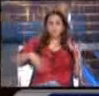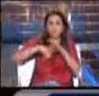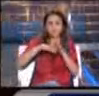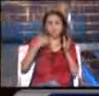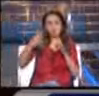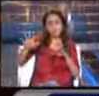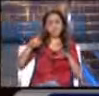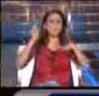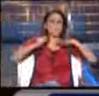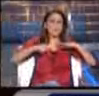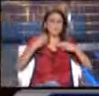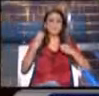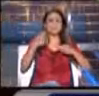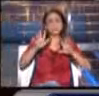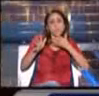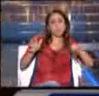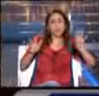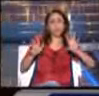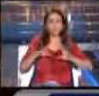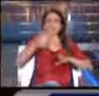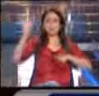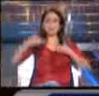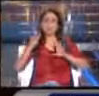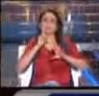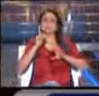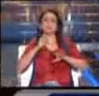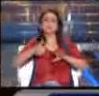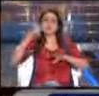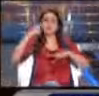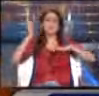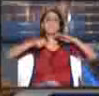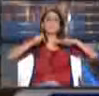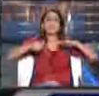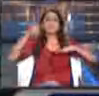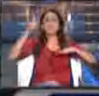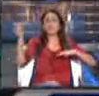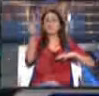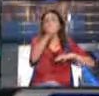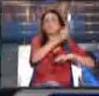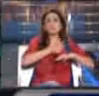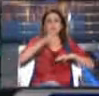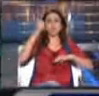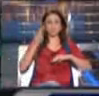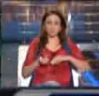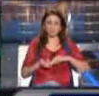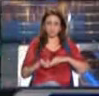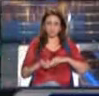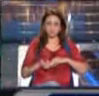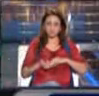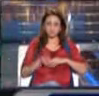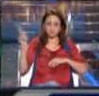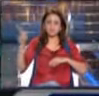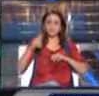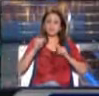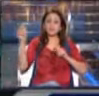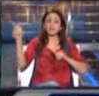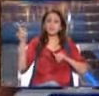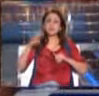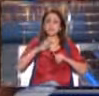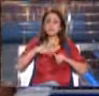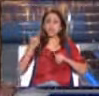حصل فيه مناقشه كبيره جدا مع بعض المسؤولين في الاهلي، مال الرياضه ومال الموضوع؟ انت عايز تضغط اضغط جنائيا وما تضغطش جنائيا،